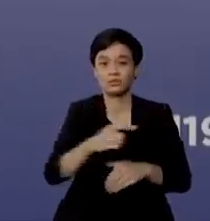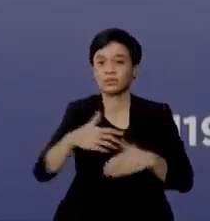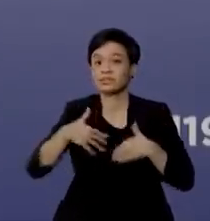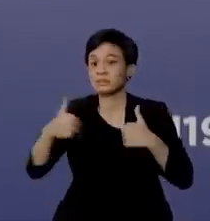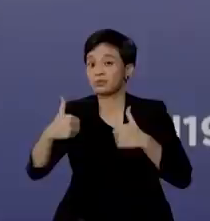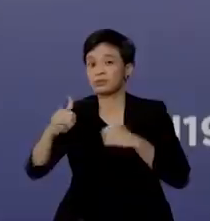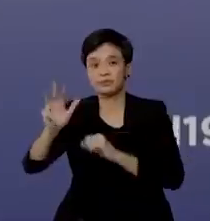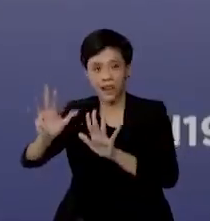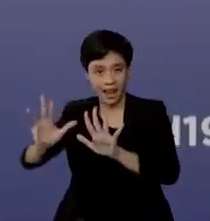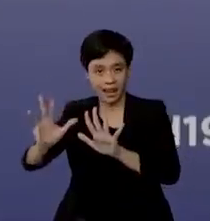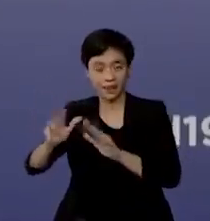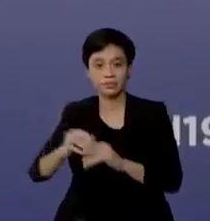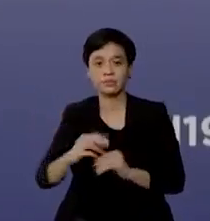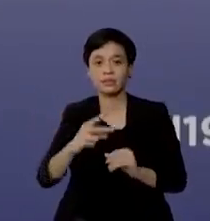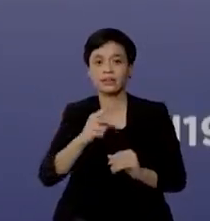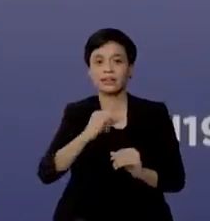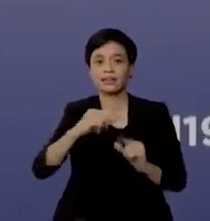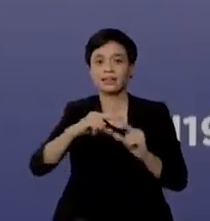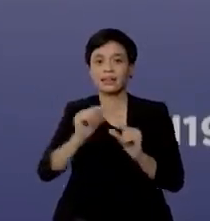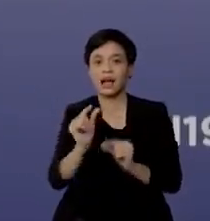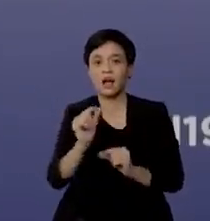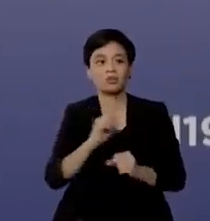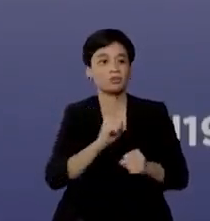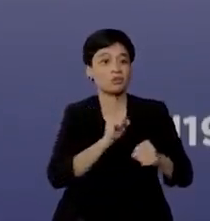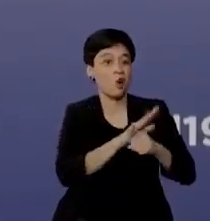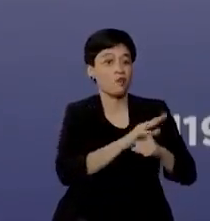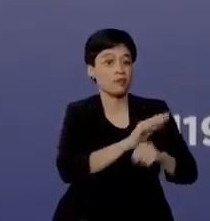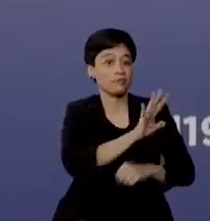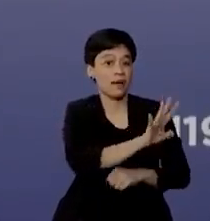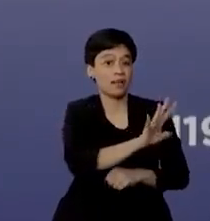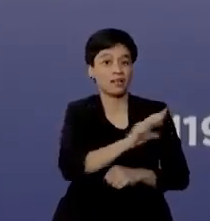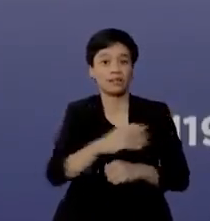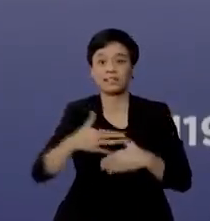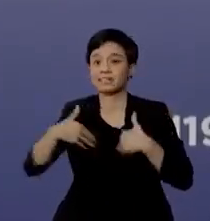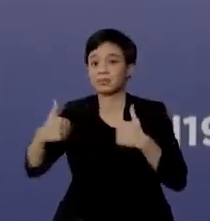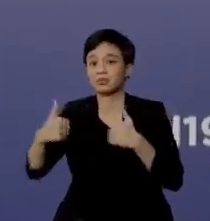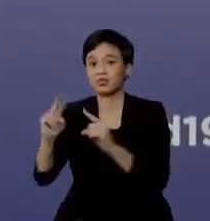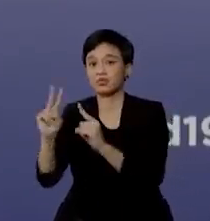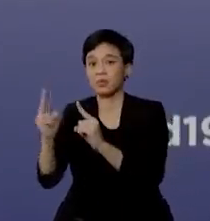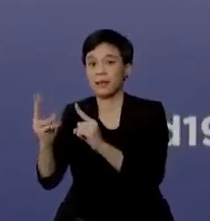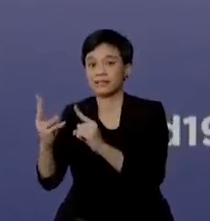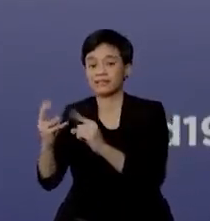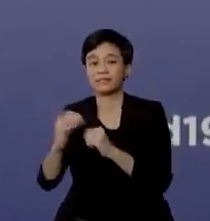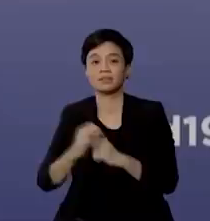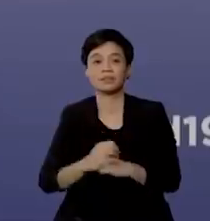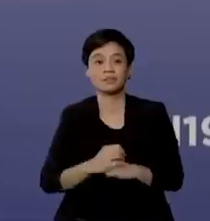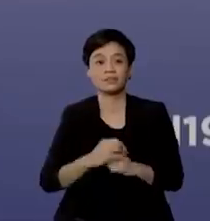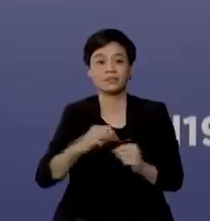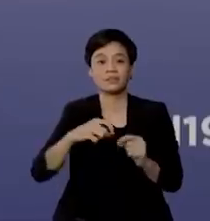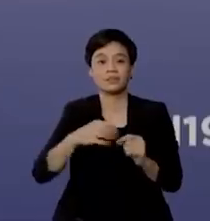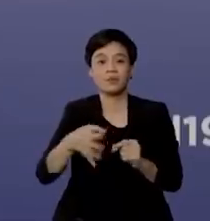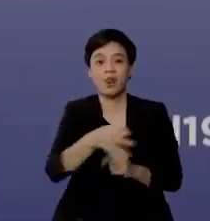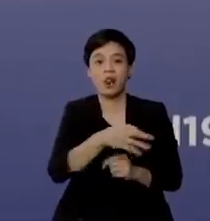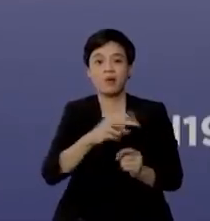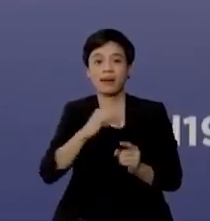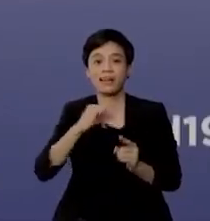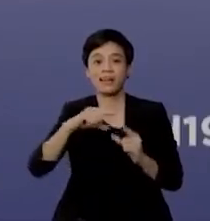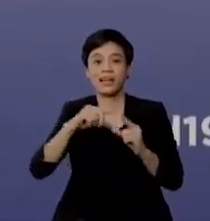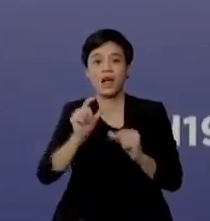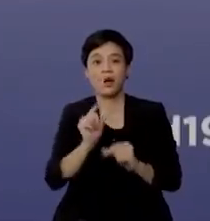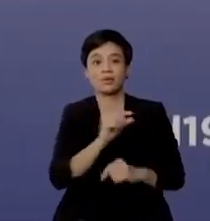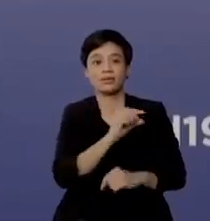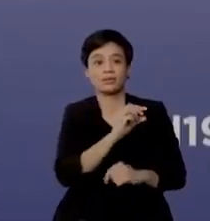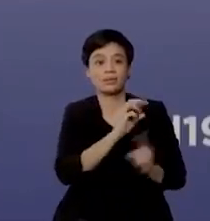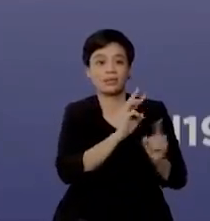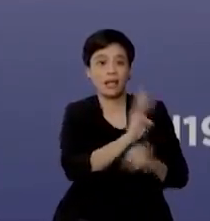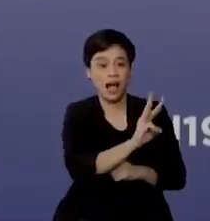sembuh Riau empat kasus baru dan 12 sembuh Kepulauan Riau tiga kasus Baru